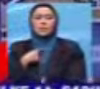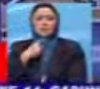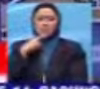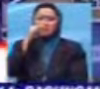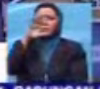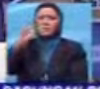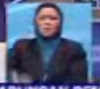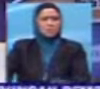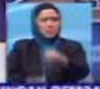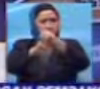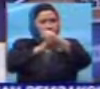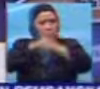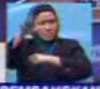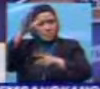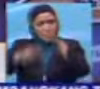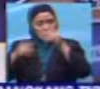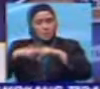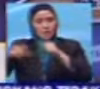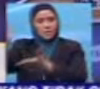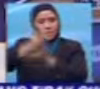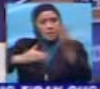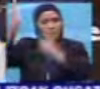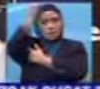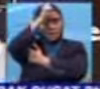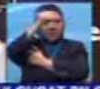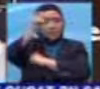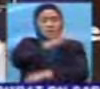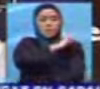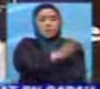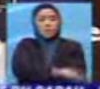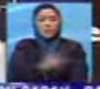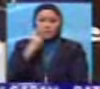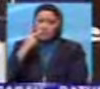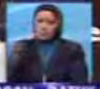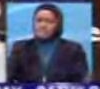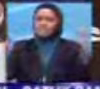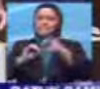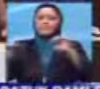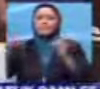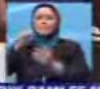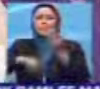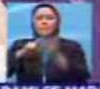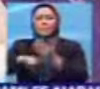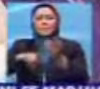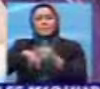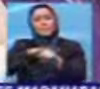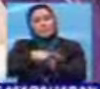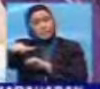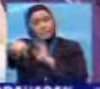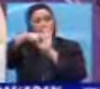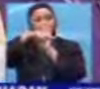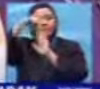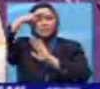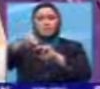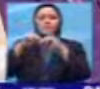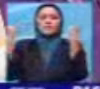kajian jawatan kuasa undang-undang mendapati ia tidak membawa implikasi negatif kepada masyarakat bukan